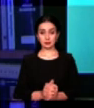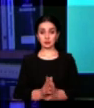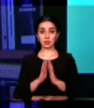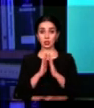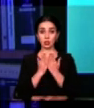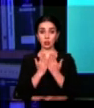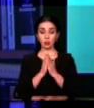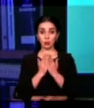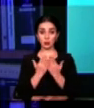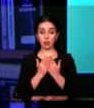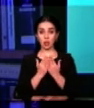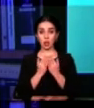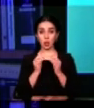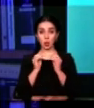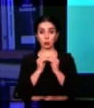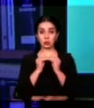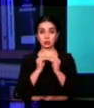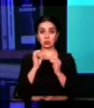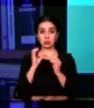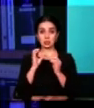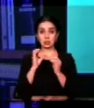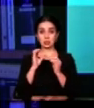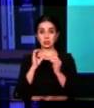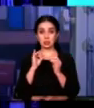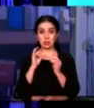Kitobni 10-sinf kimyo darsligini